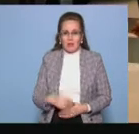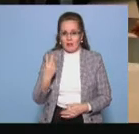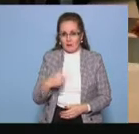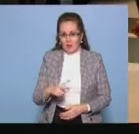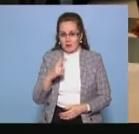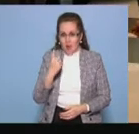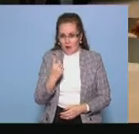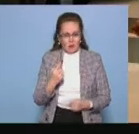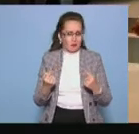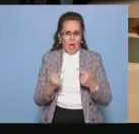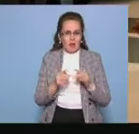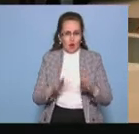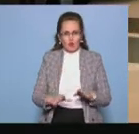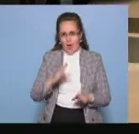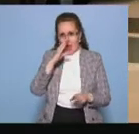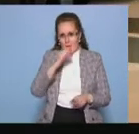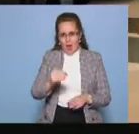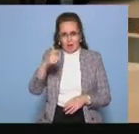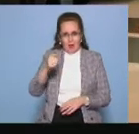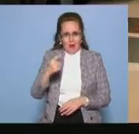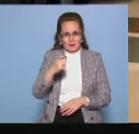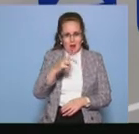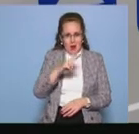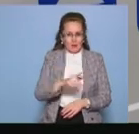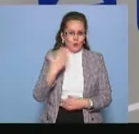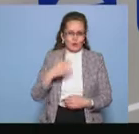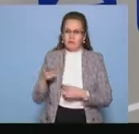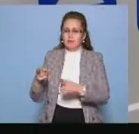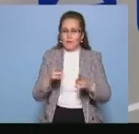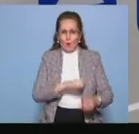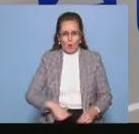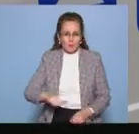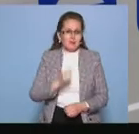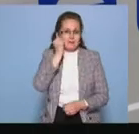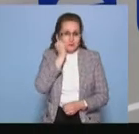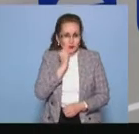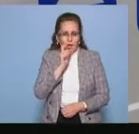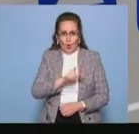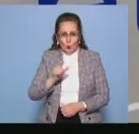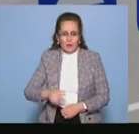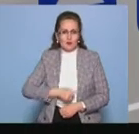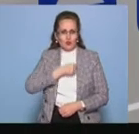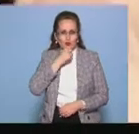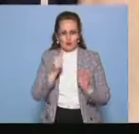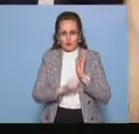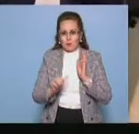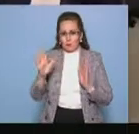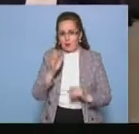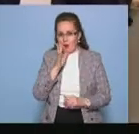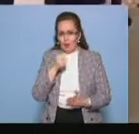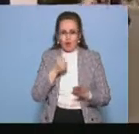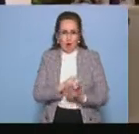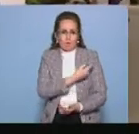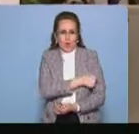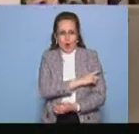21 точно такая же «Газель» уже колесит по районам республики. На них довозят пожилых людей старше 65 лет до больниц и поликлиник